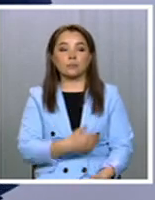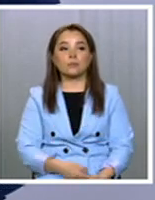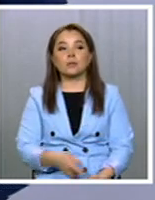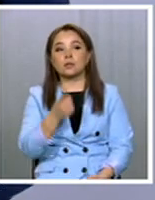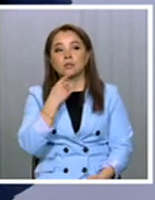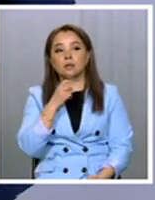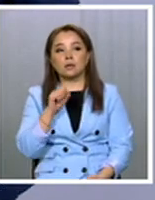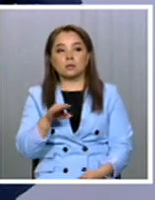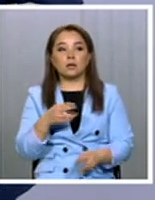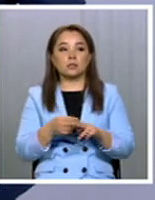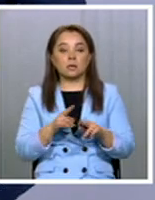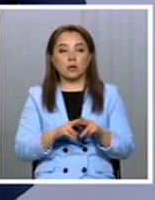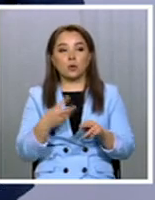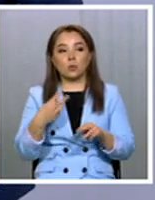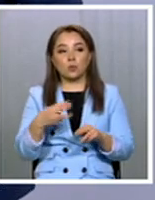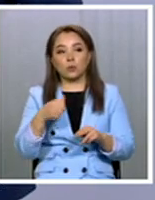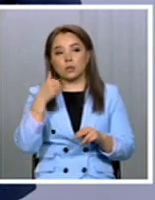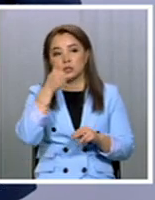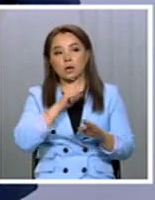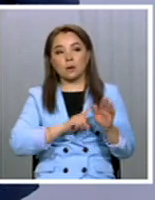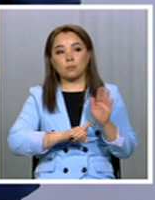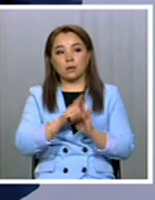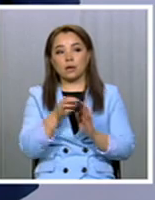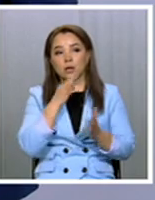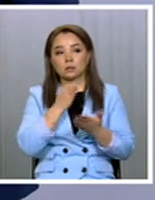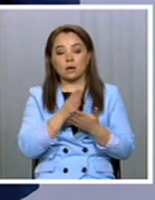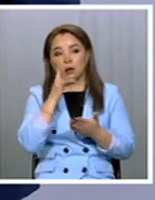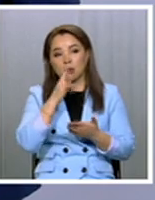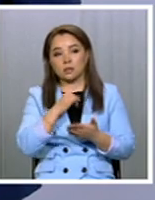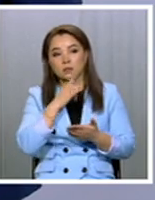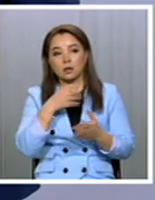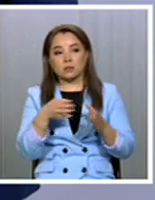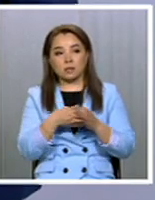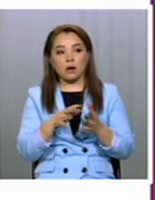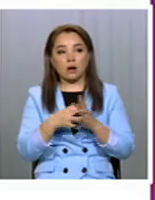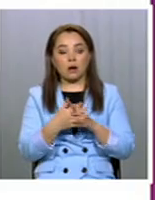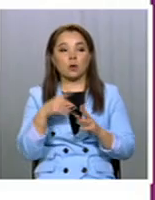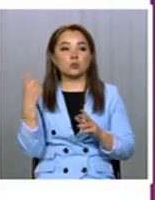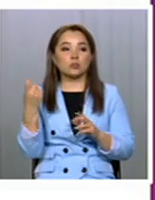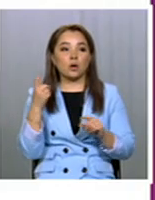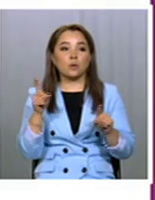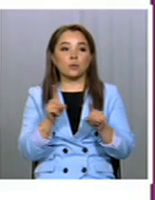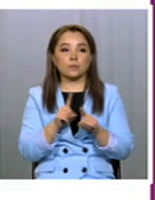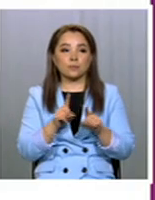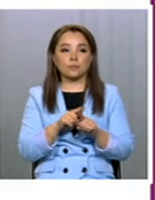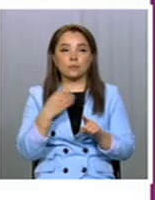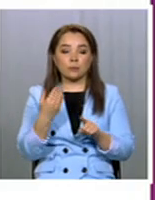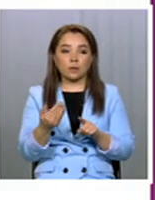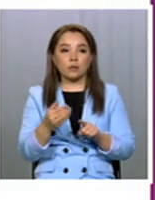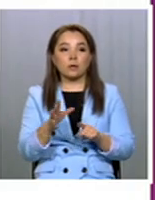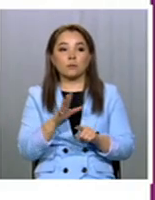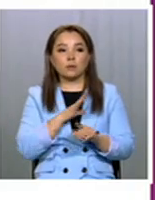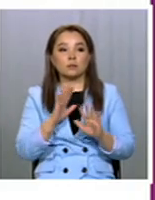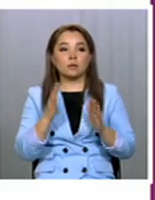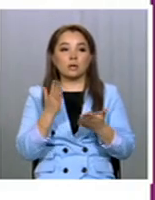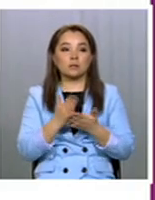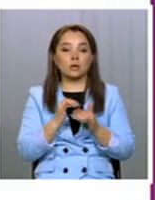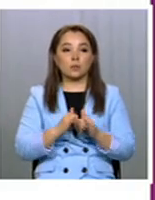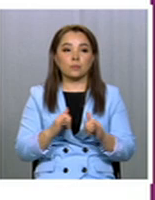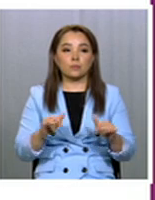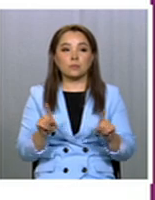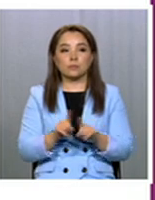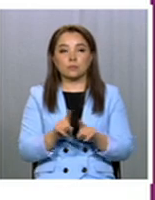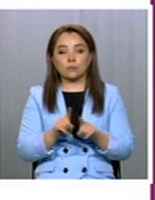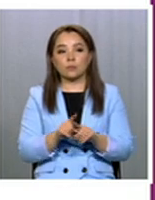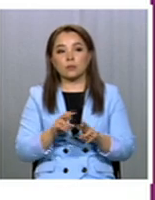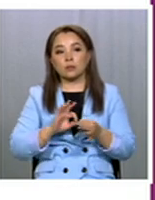атта 30-шы жылдардың бас кезіндегі Қазақстандағы ауыл шаруашылығына болған асыра сілтеу